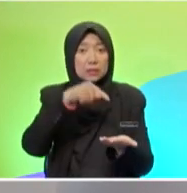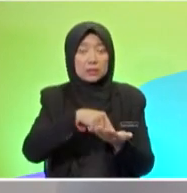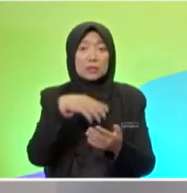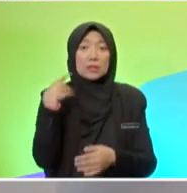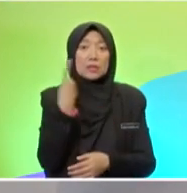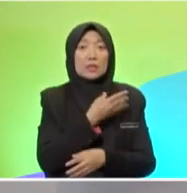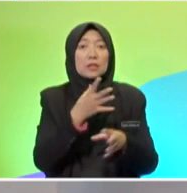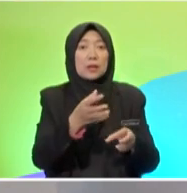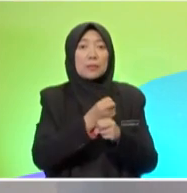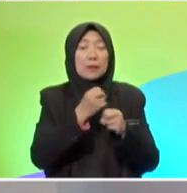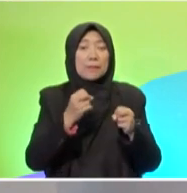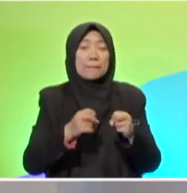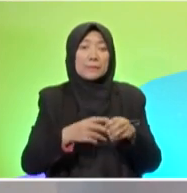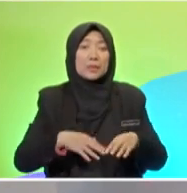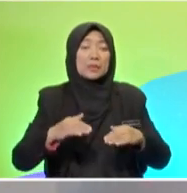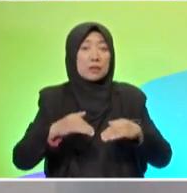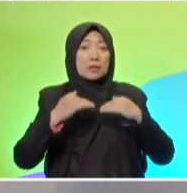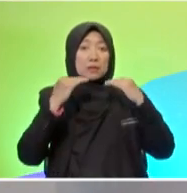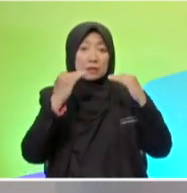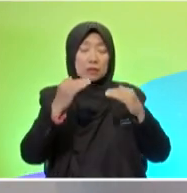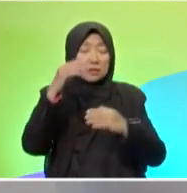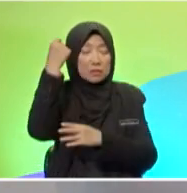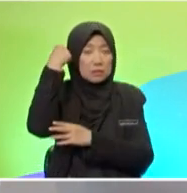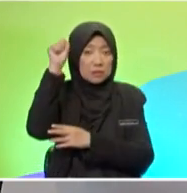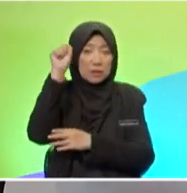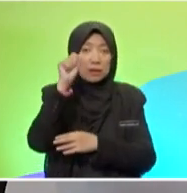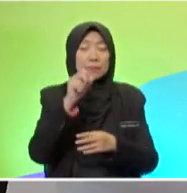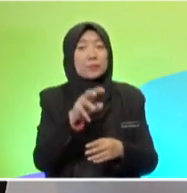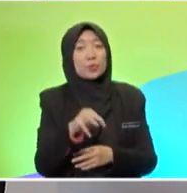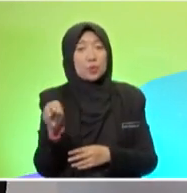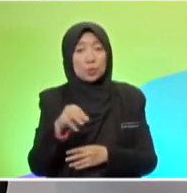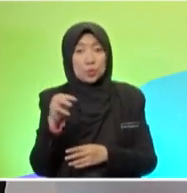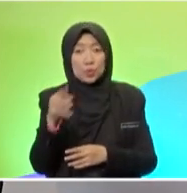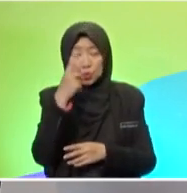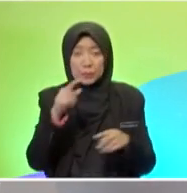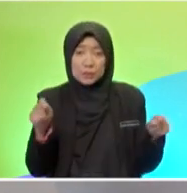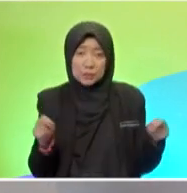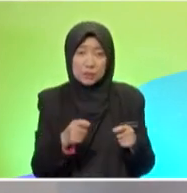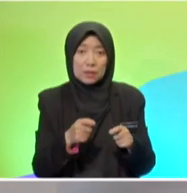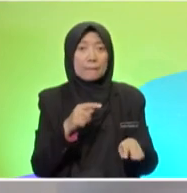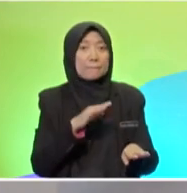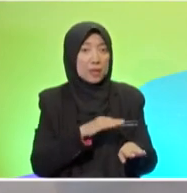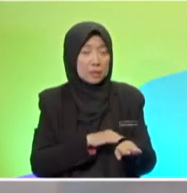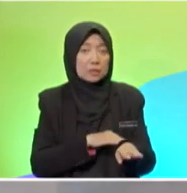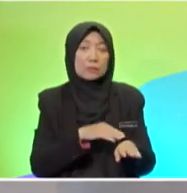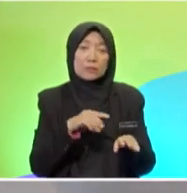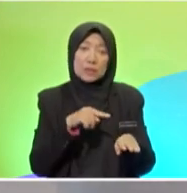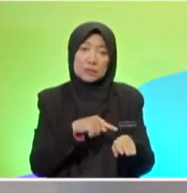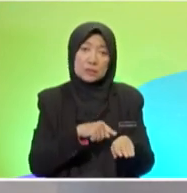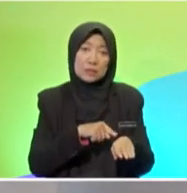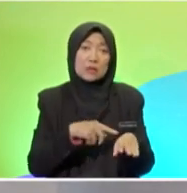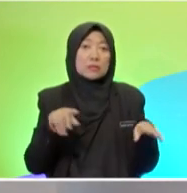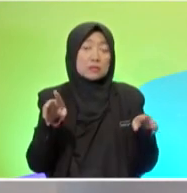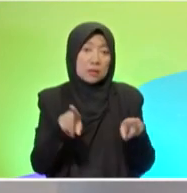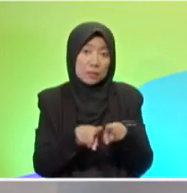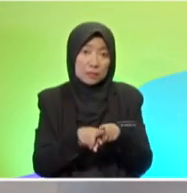dapat meningkatkan kesadaran anak-anak Bagaimana cara memakai bulu betina padahal masih yang sama masyarakat yang enggak ada sekeliling